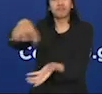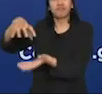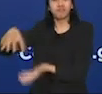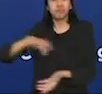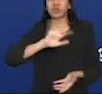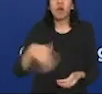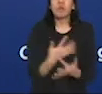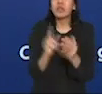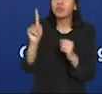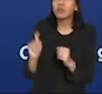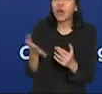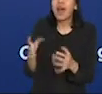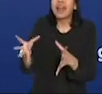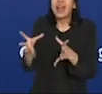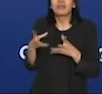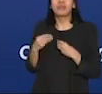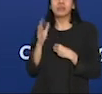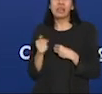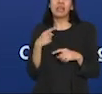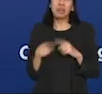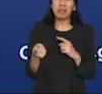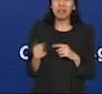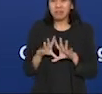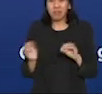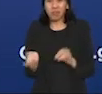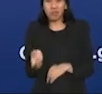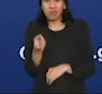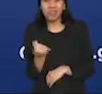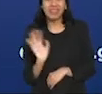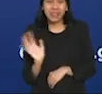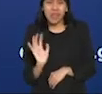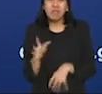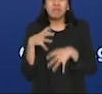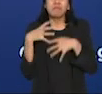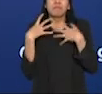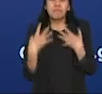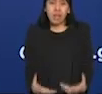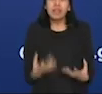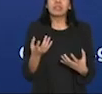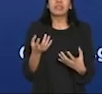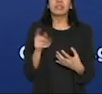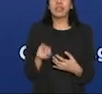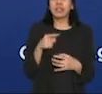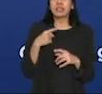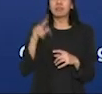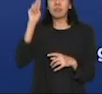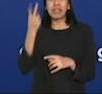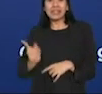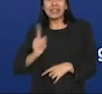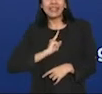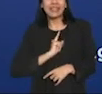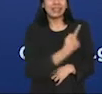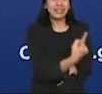ini bukan pekerjaan yang ringan dan ini bukan pekerjaan yang bisa diselesaikan sendiri oleh pemerintah oleh karena